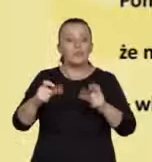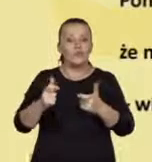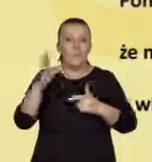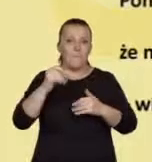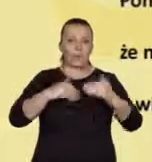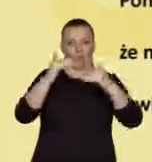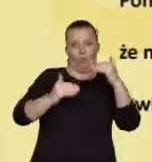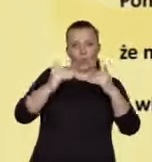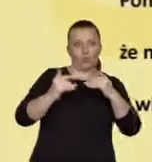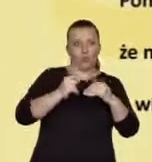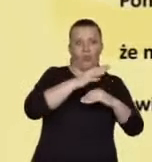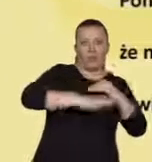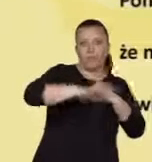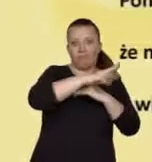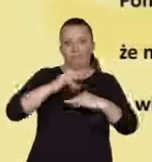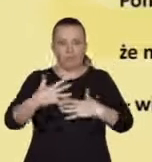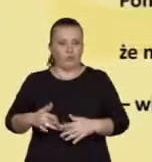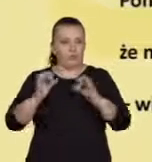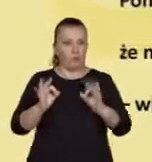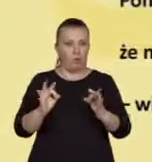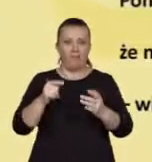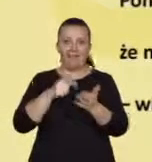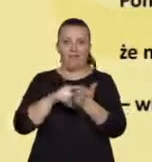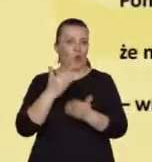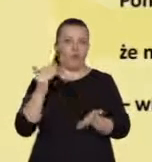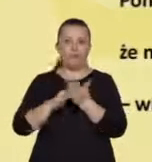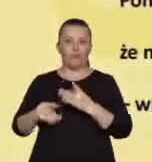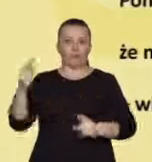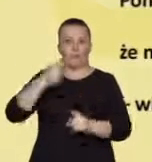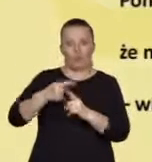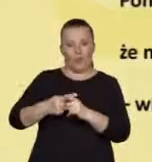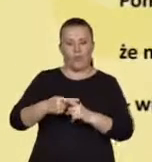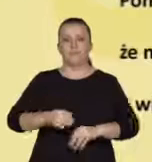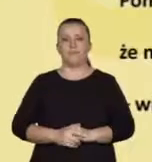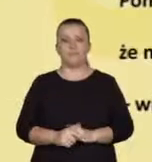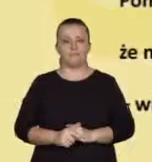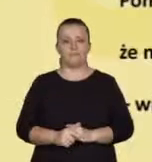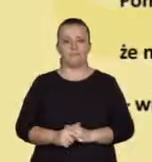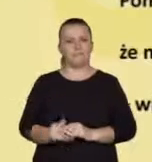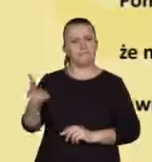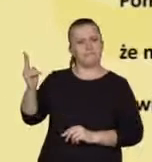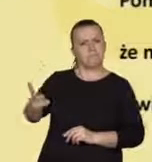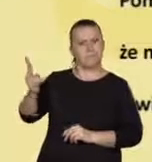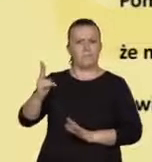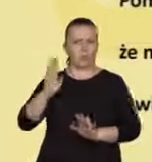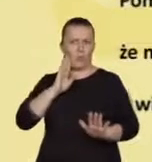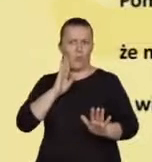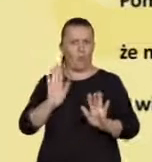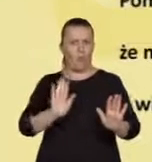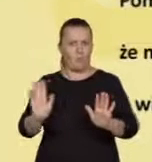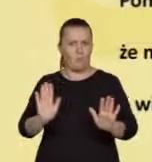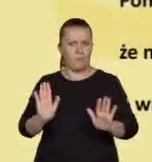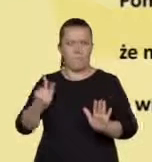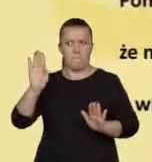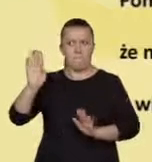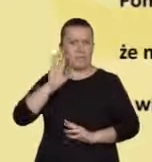nie potrzebują narządów służących do wymiany gazowej. Obydwie odpowiedzi wydają się bardzo podobne, ponieważ zawierają te same